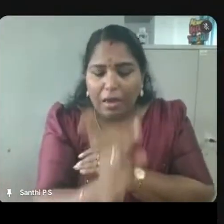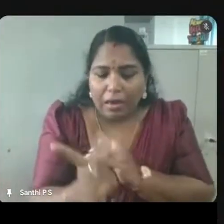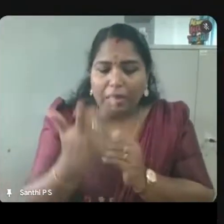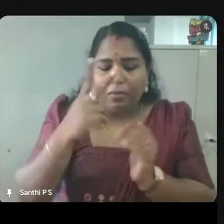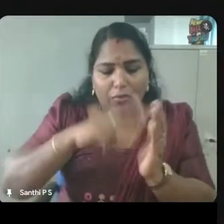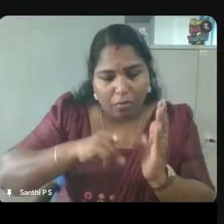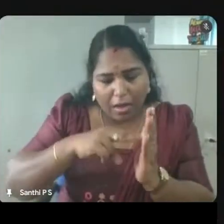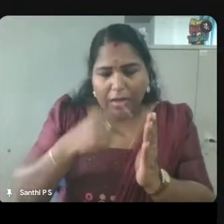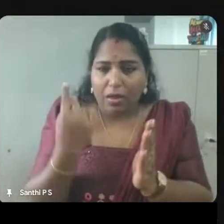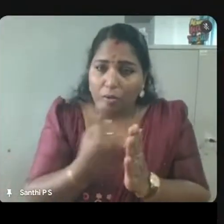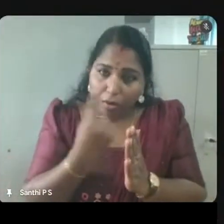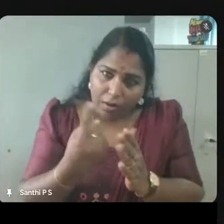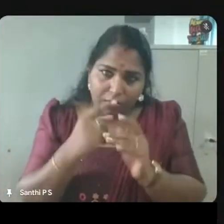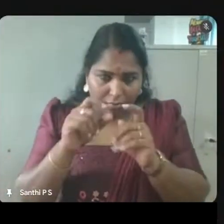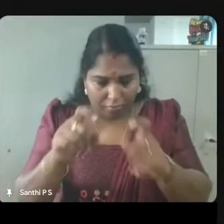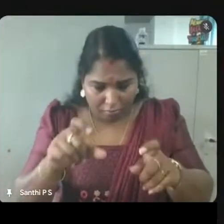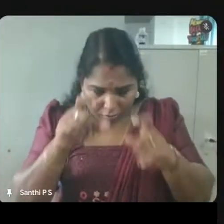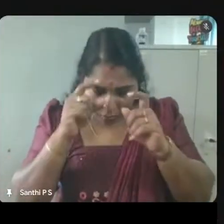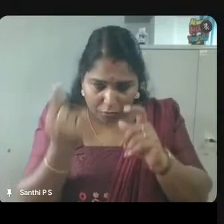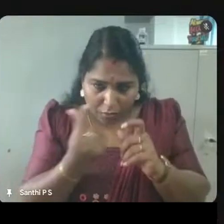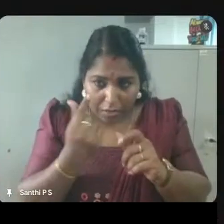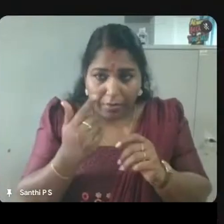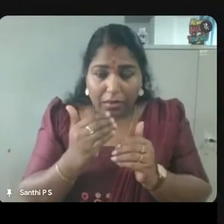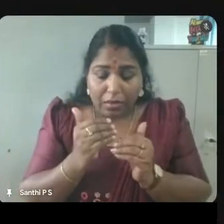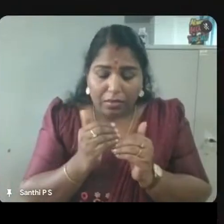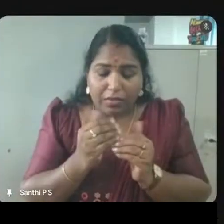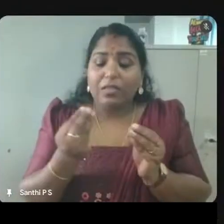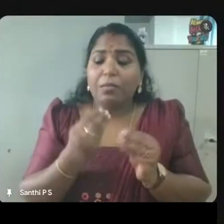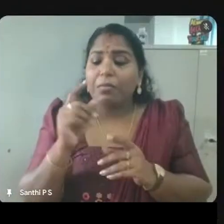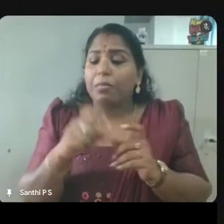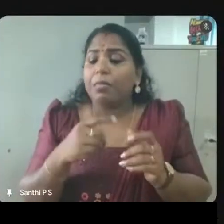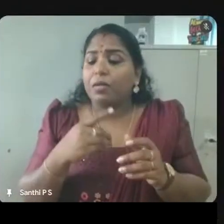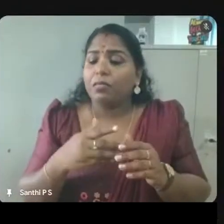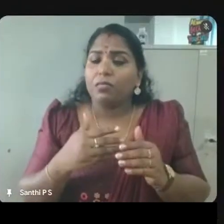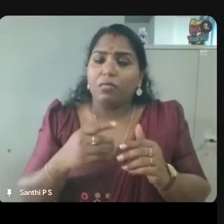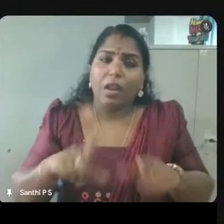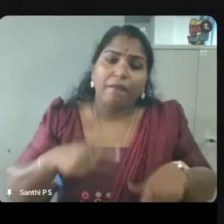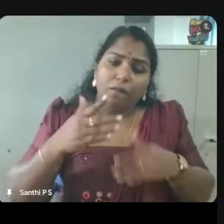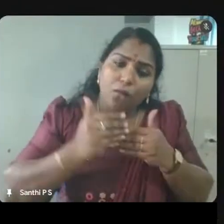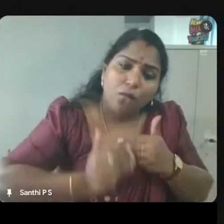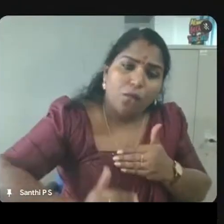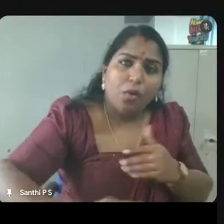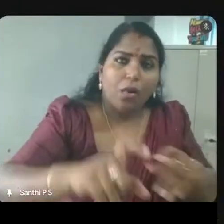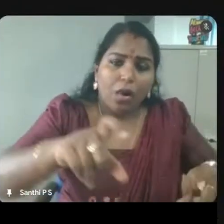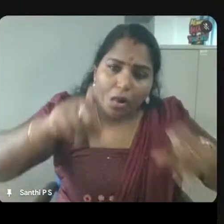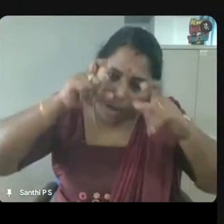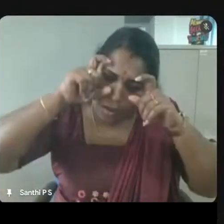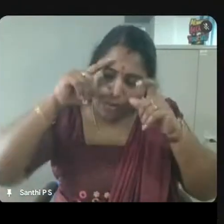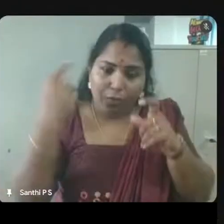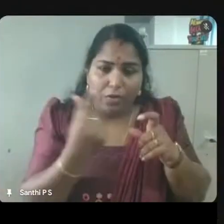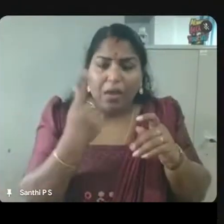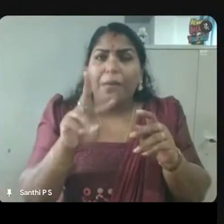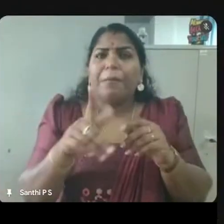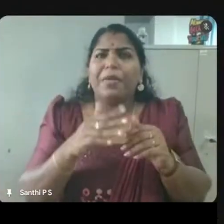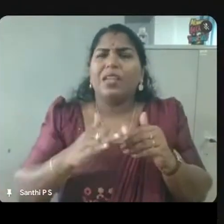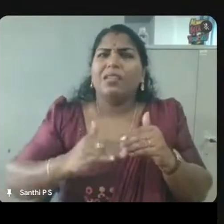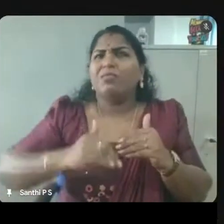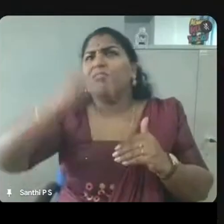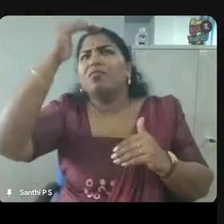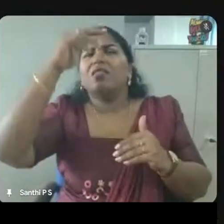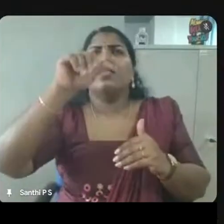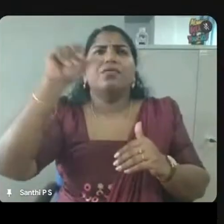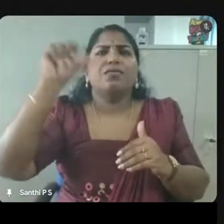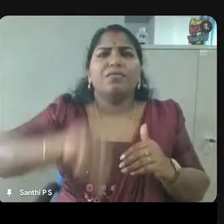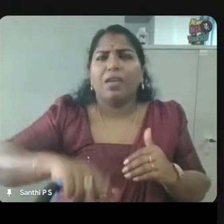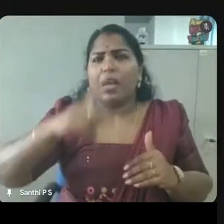അത് പ്രോഗ്രസീവ് ആയിട്ട് വെക്കാറുണ്ട് ആളുകൾ. അപ്പം അതിന് അപ്പർ പോർഷൻ നമുക്ക് കണ്ണാടിയുടെ പവറേ കാണൂല, പ്ലാനോ ആയിരിക്കും മുകൾ ഭാഗം, വായിക്കാൻ